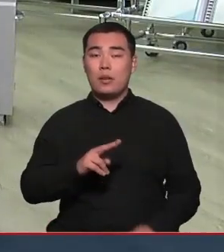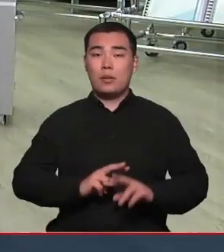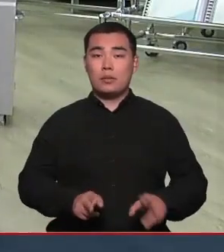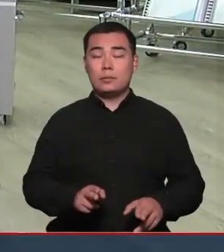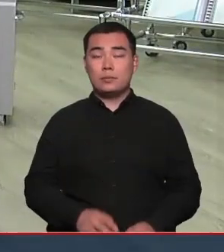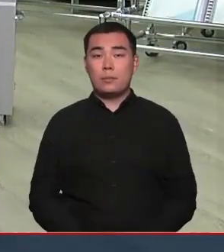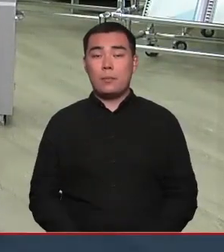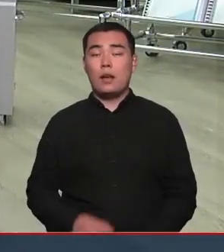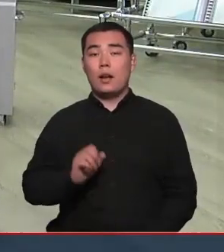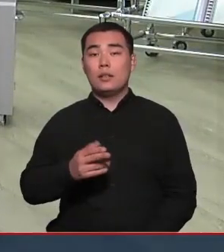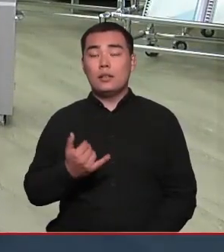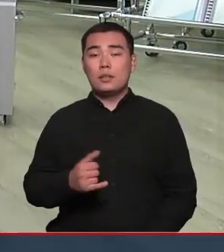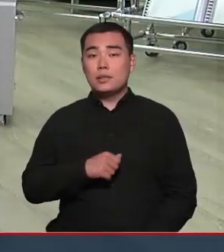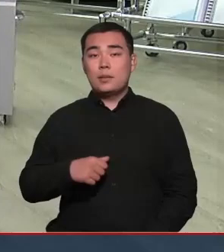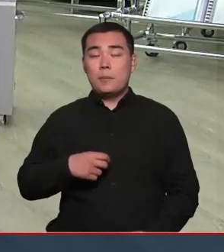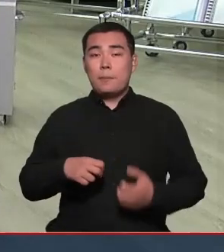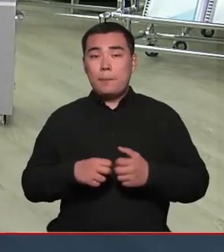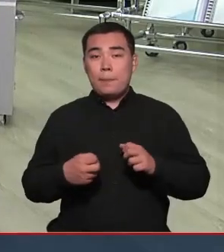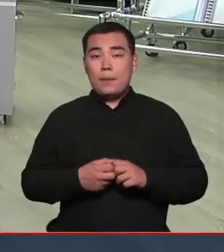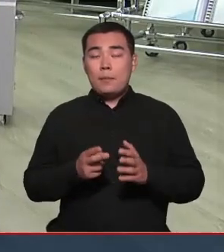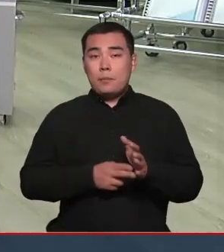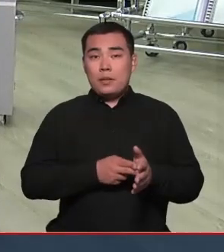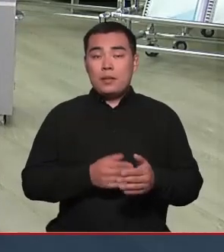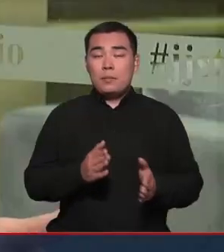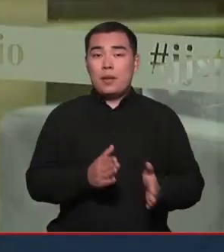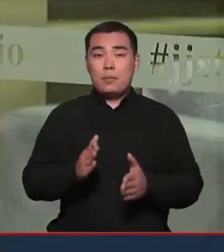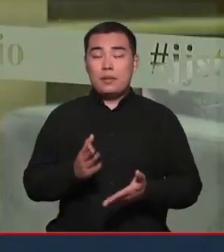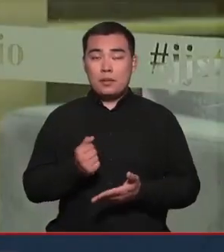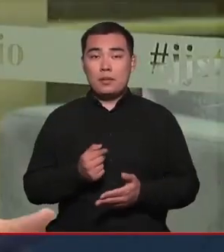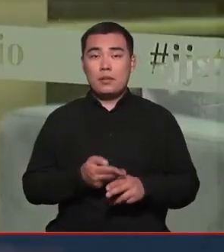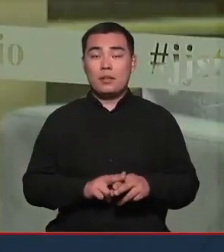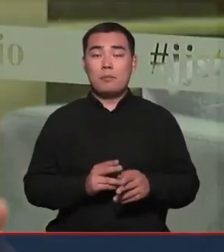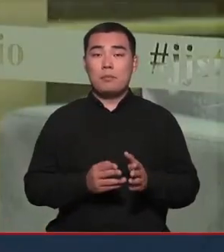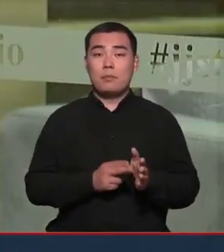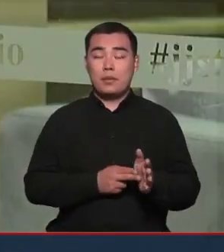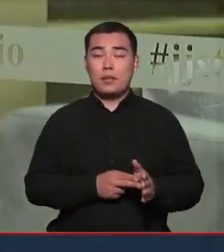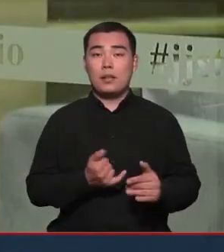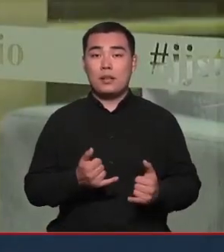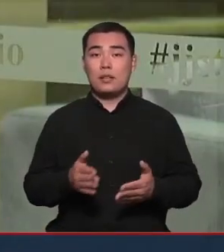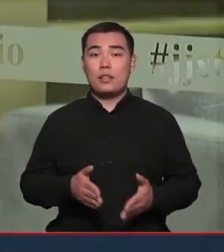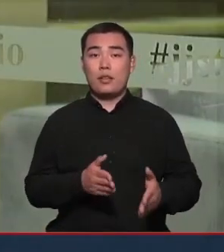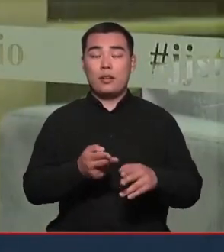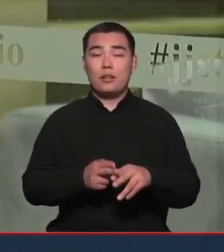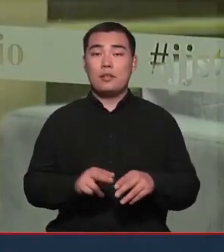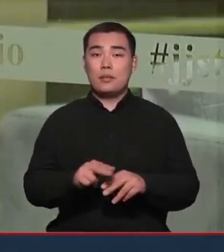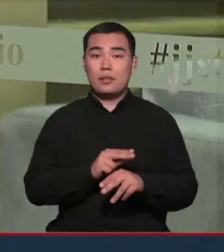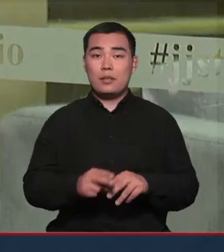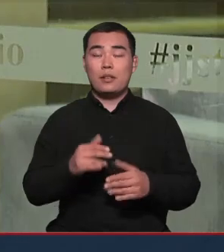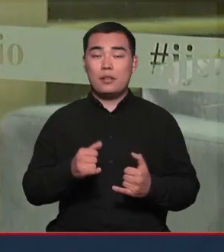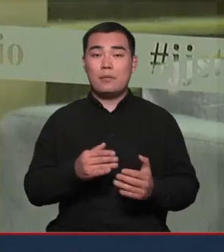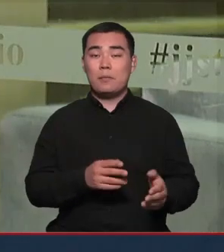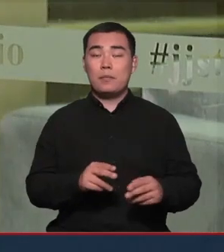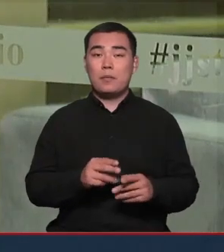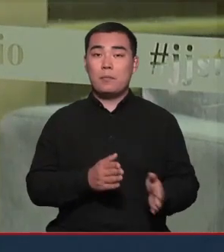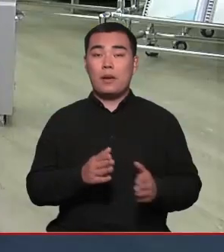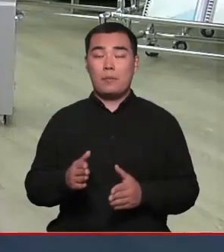yeah. Қазіргі таңда негізгі проблема темір жолды реттеу, иә? Үлкен мәселе вот путь жөндеу, путьті дұрыстау.